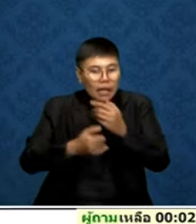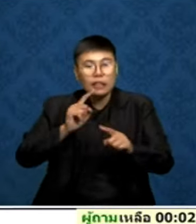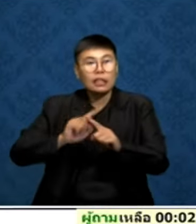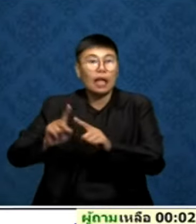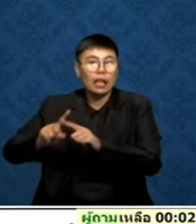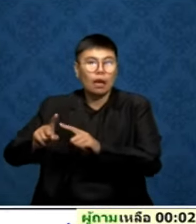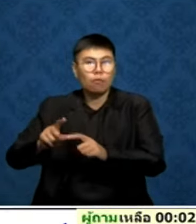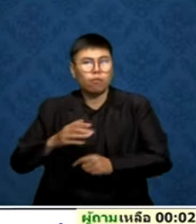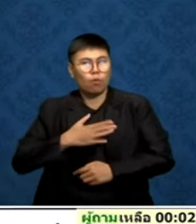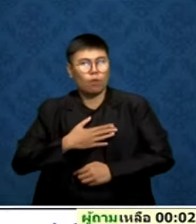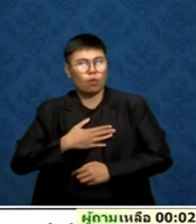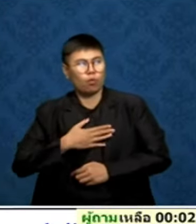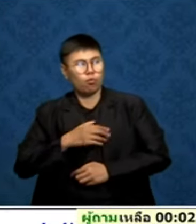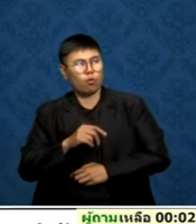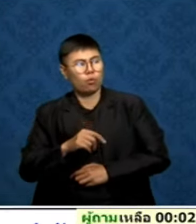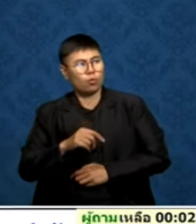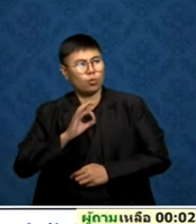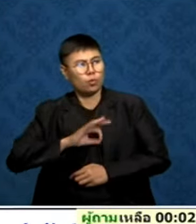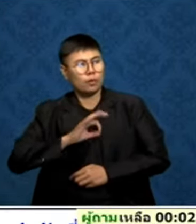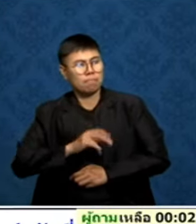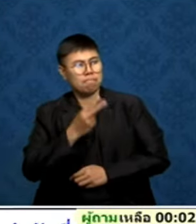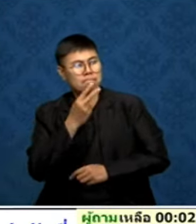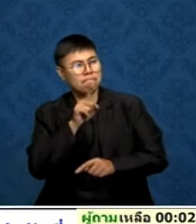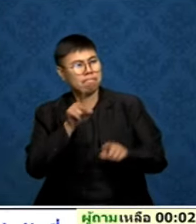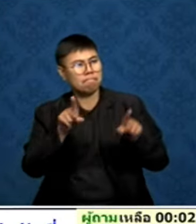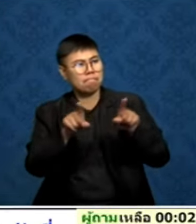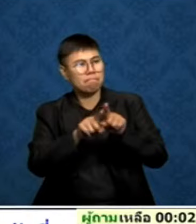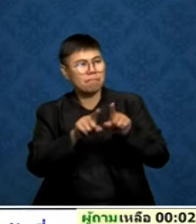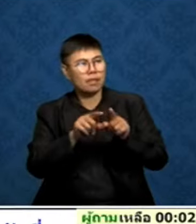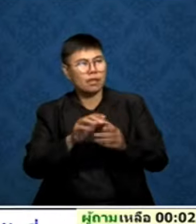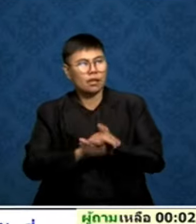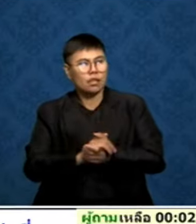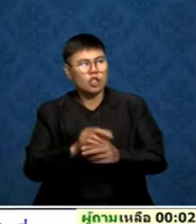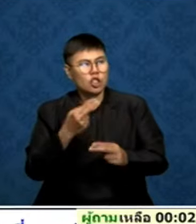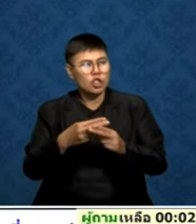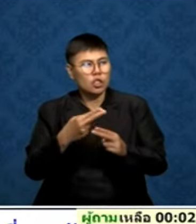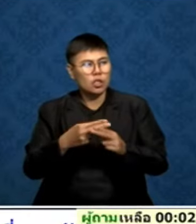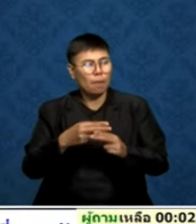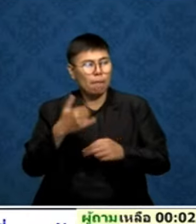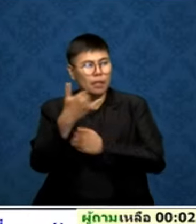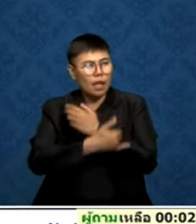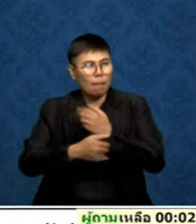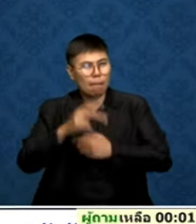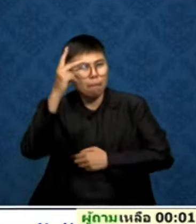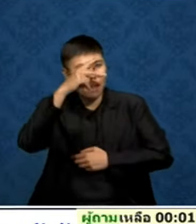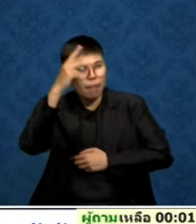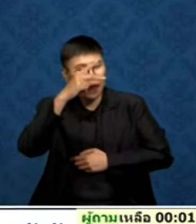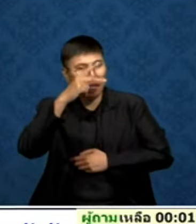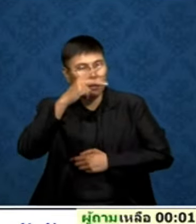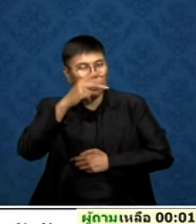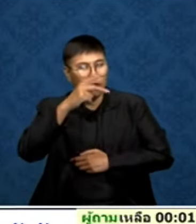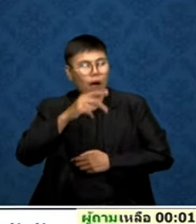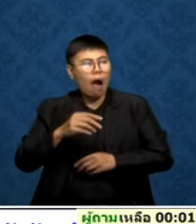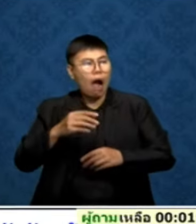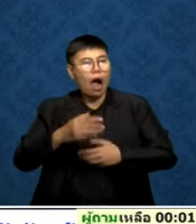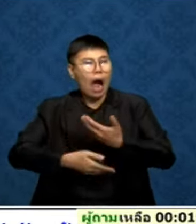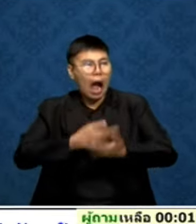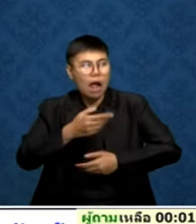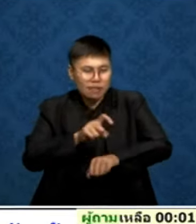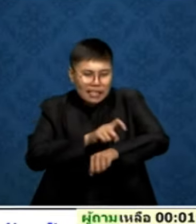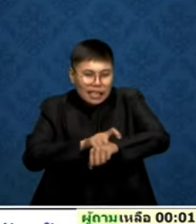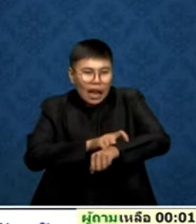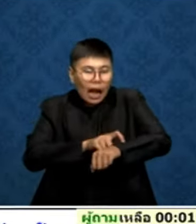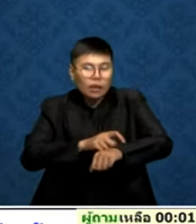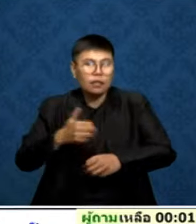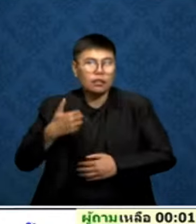ครับคุ้นๆเหมือนกับป้ายที่ท่านนายกไปดูมาไหมครับมีชื่อประเทศแปลกๆเต็มไปเลยครับไม่รู้ว่าขายสัญชาติหรือเปล่านะครับทั้งวานู